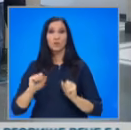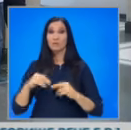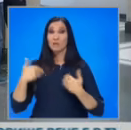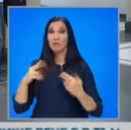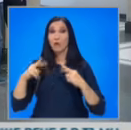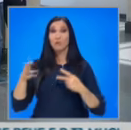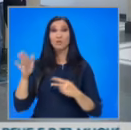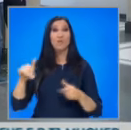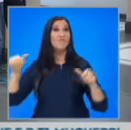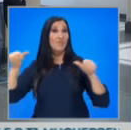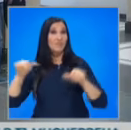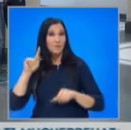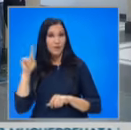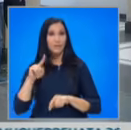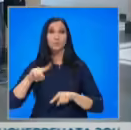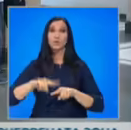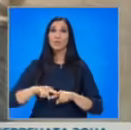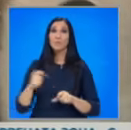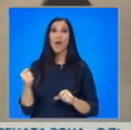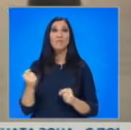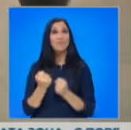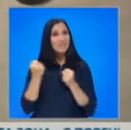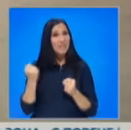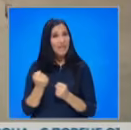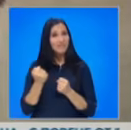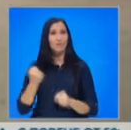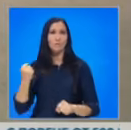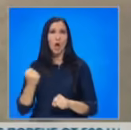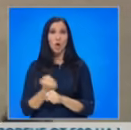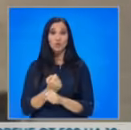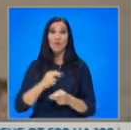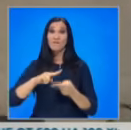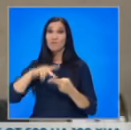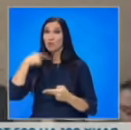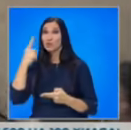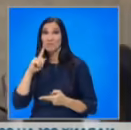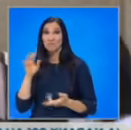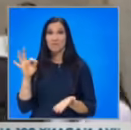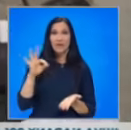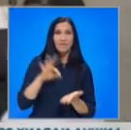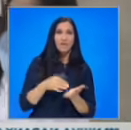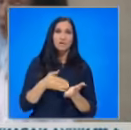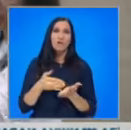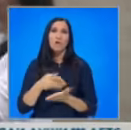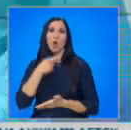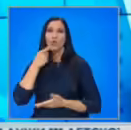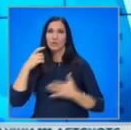дали във фаталния ден подсъдимият е действал с умисъл. Вещите лица обаче не се явиха заради годишен отпуск.